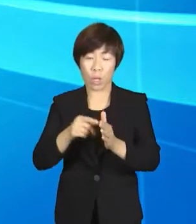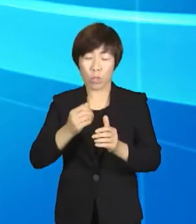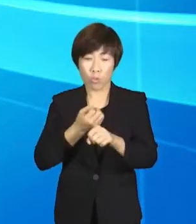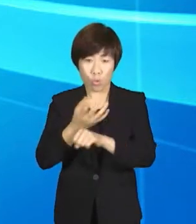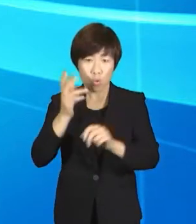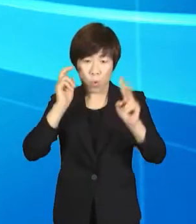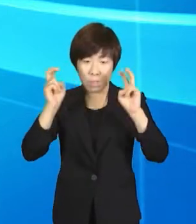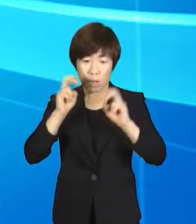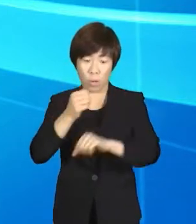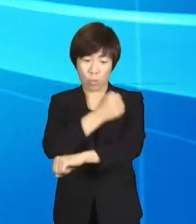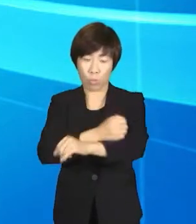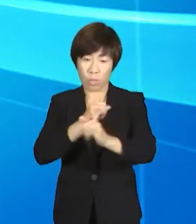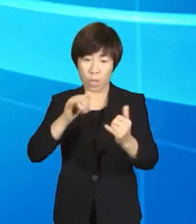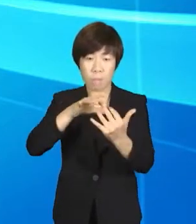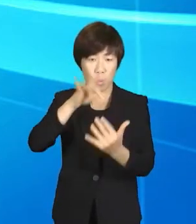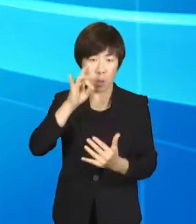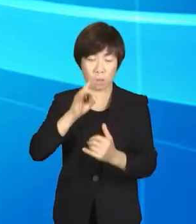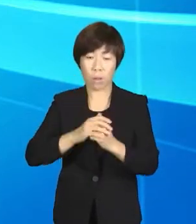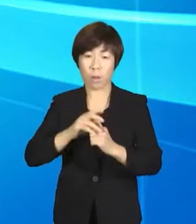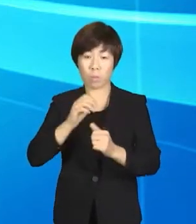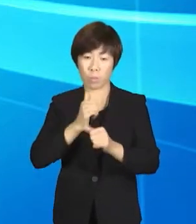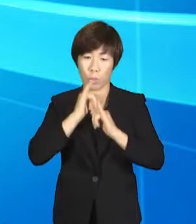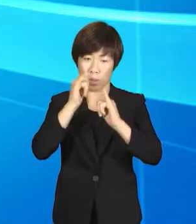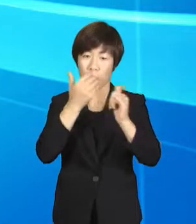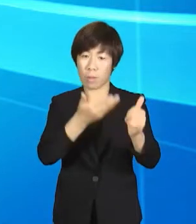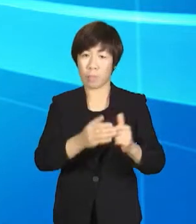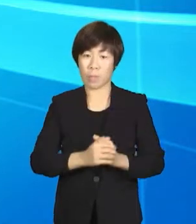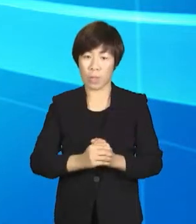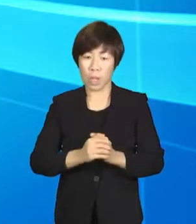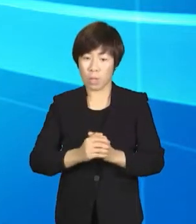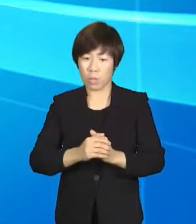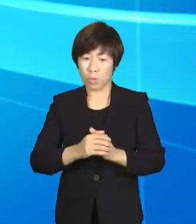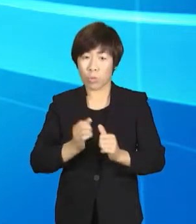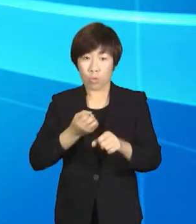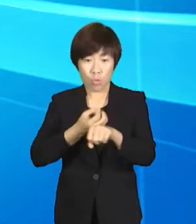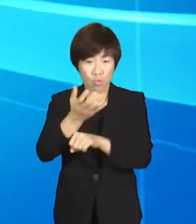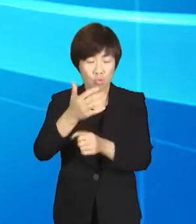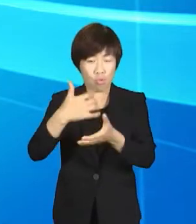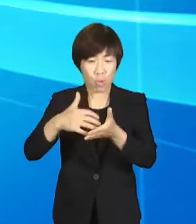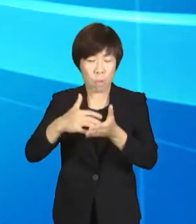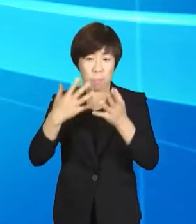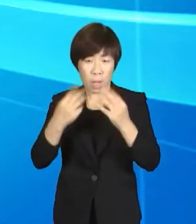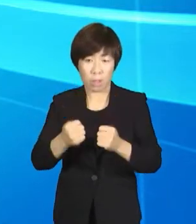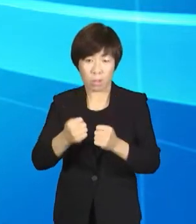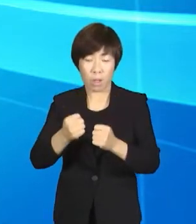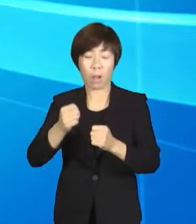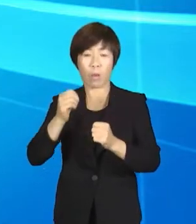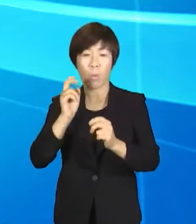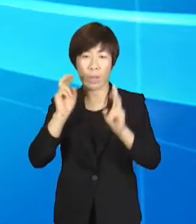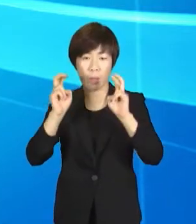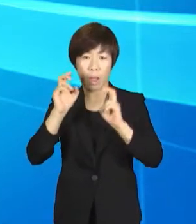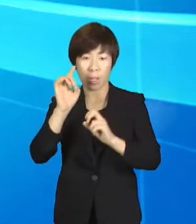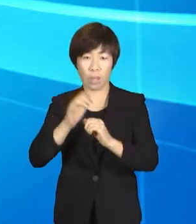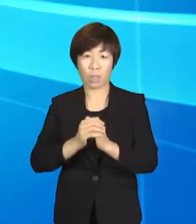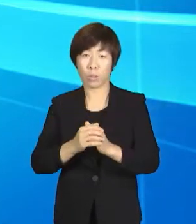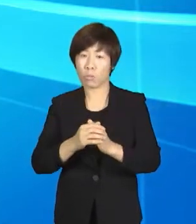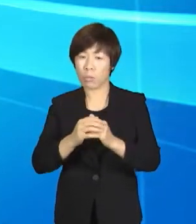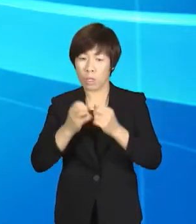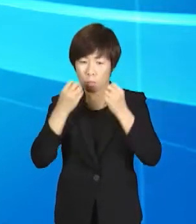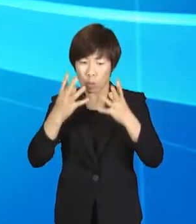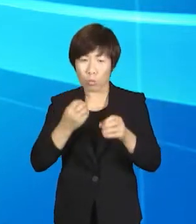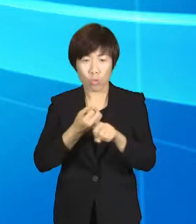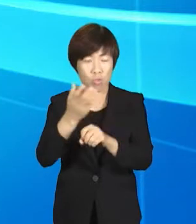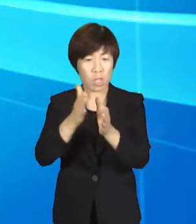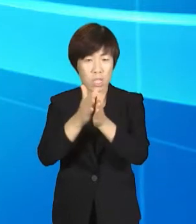수출 유공자를 발굴해 포상합니다. 수출 우수기업은 수출 실적 1개사, 수출 증가율 1개사, 신규 수출